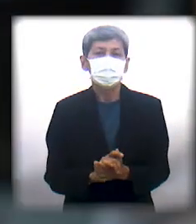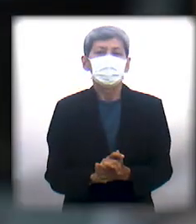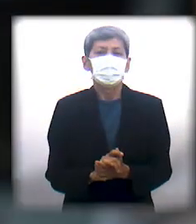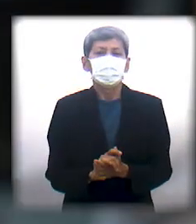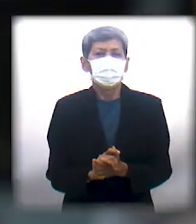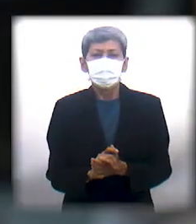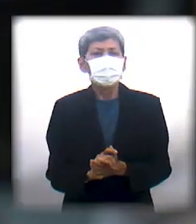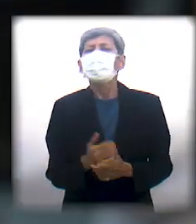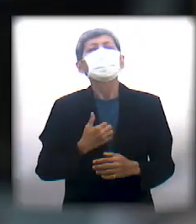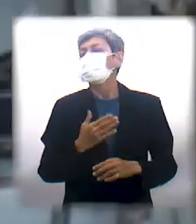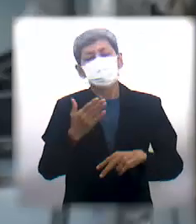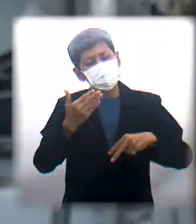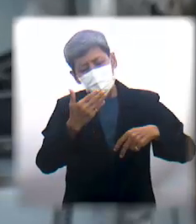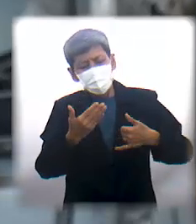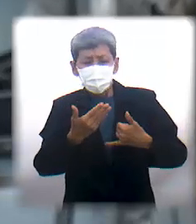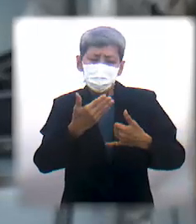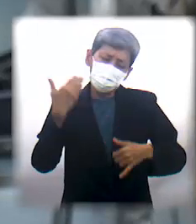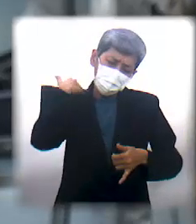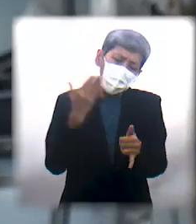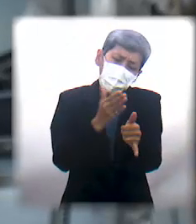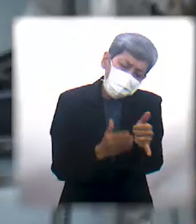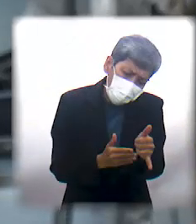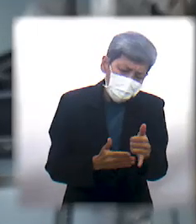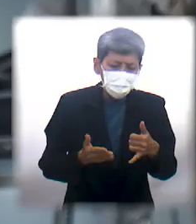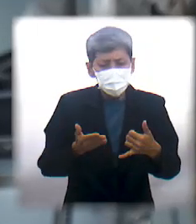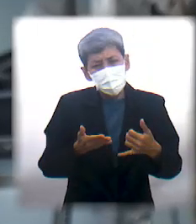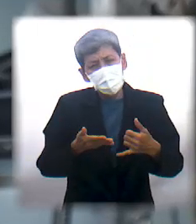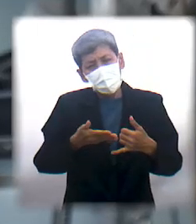ผ่าตรงไหนก่อนก็พิการวันนั้นผมได้ยินผมก็บอก